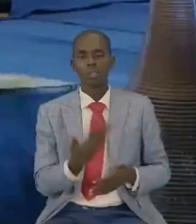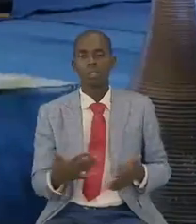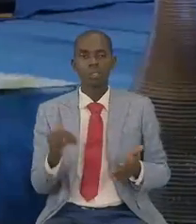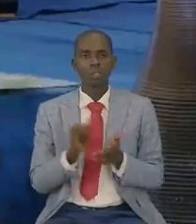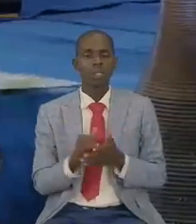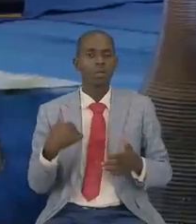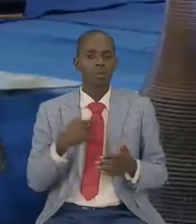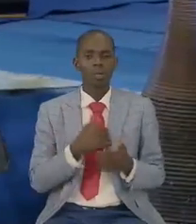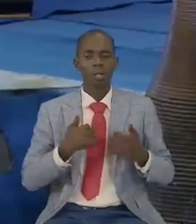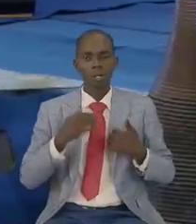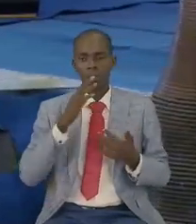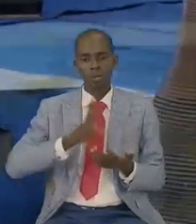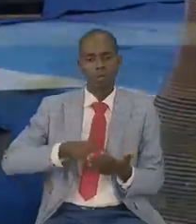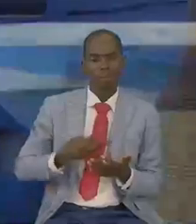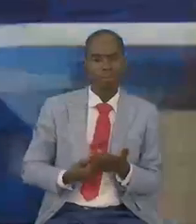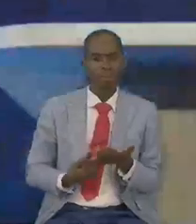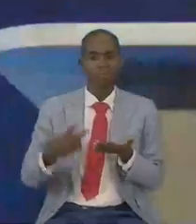lesquelles